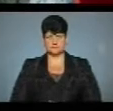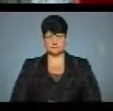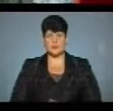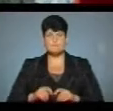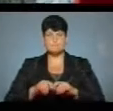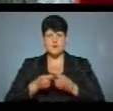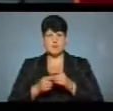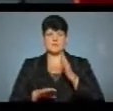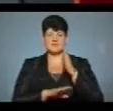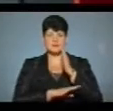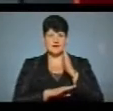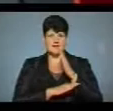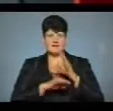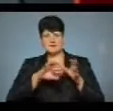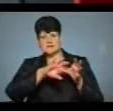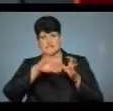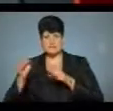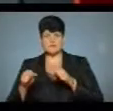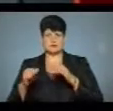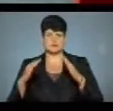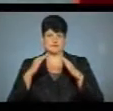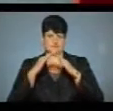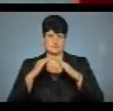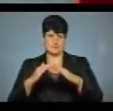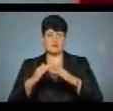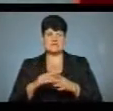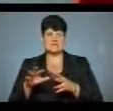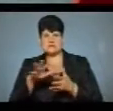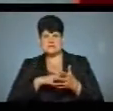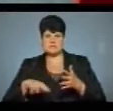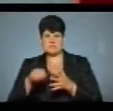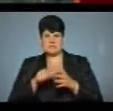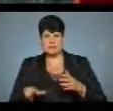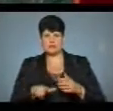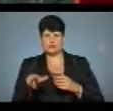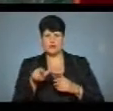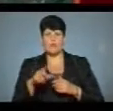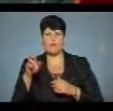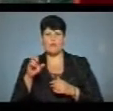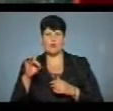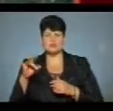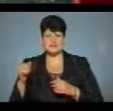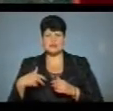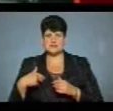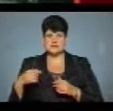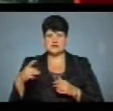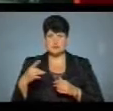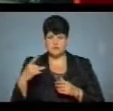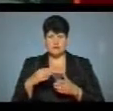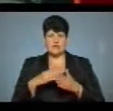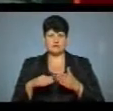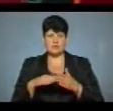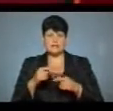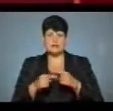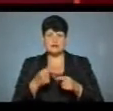Поламані дерева, зірвані покрівлі будинків і розмита дорога. В Борщівському, Заліщицькому і Зборівському районах ліквідовують наслідки вчорашньої